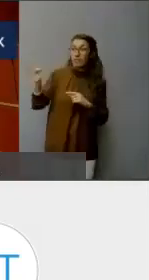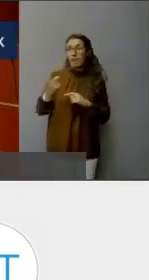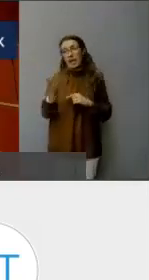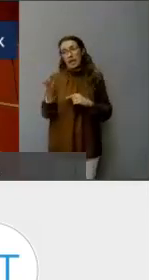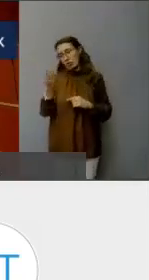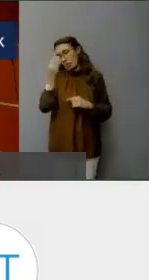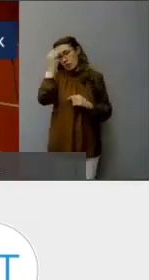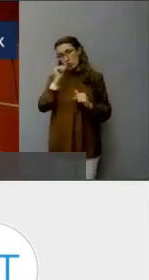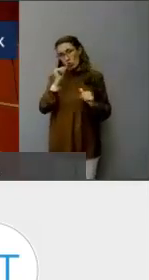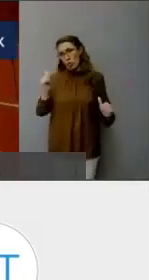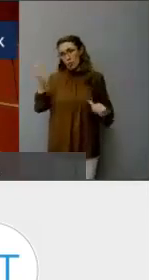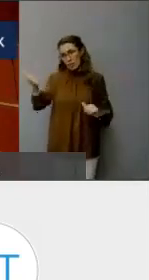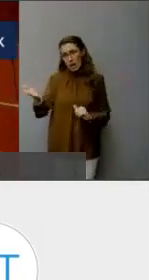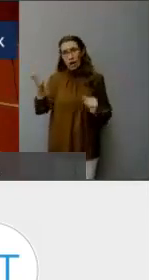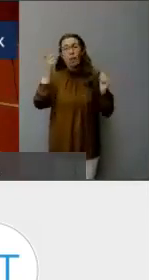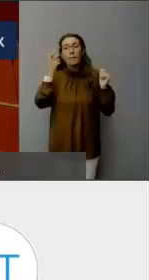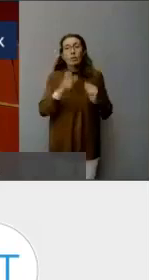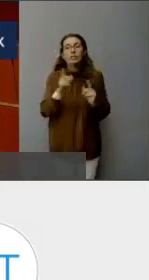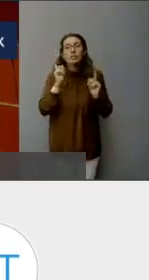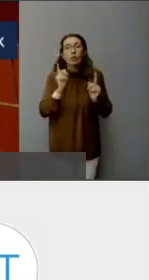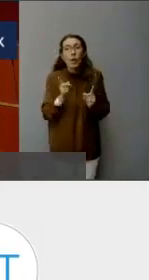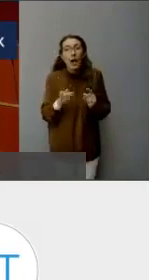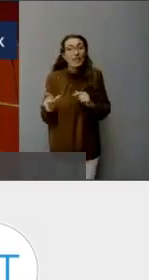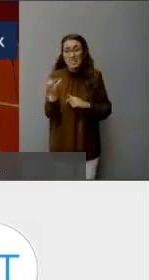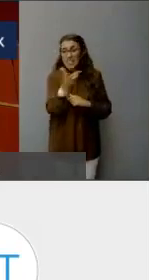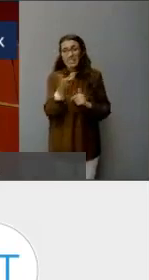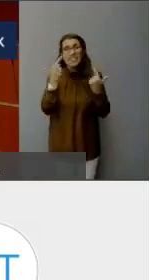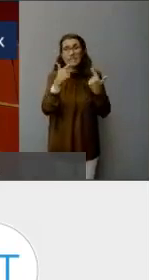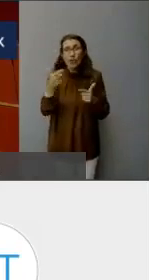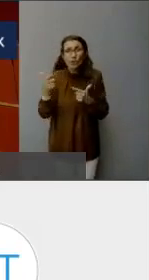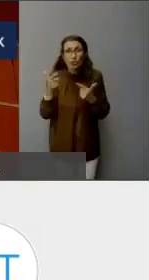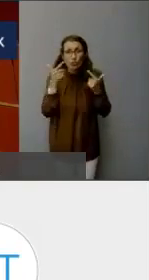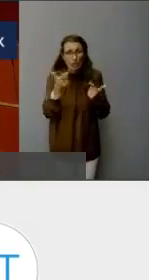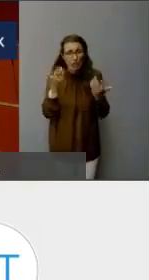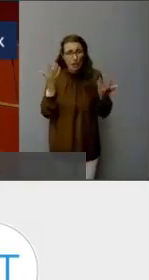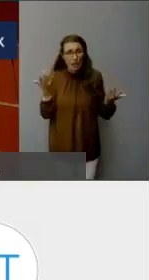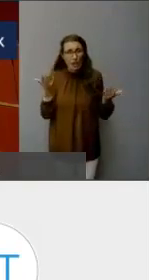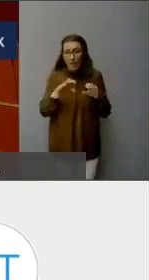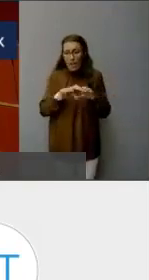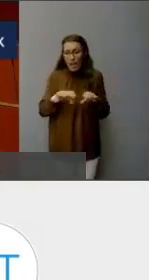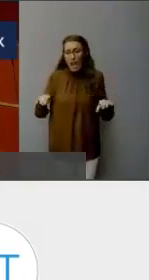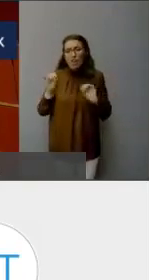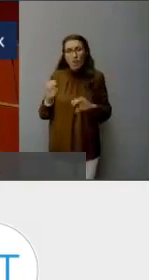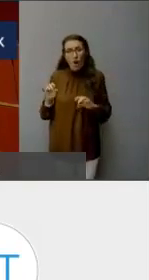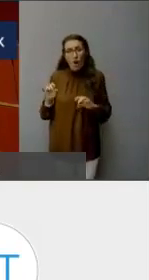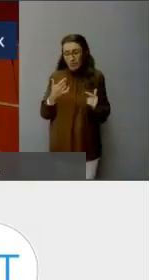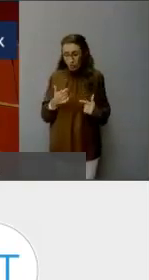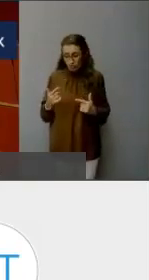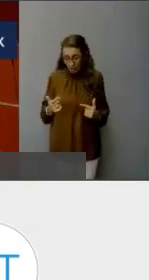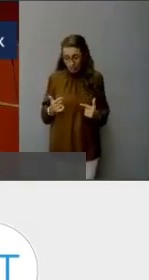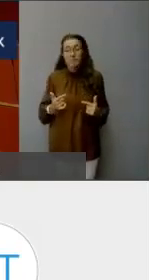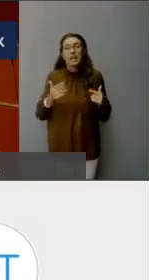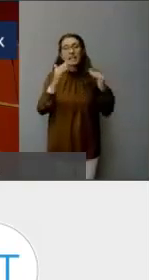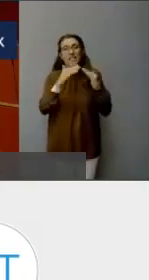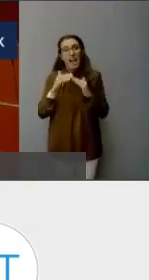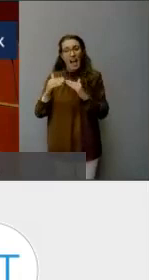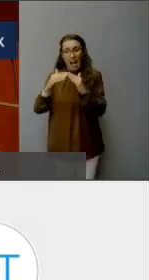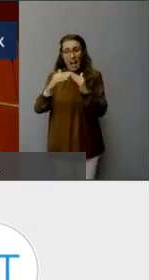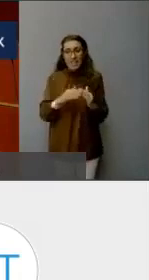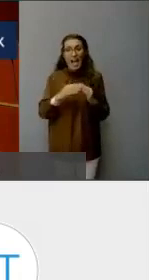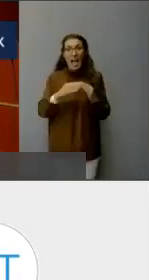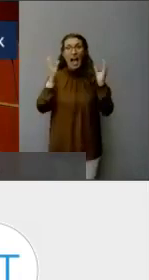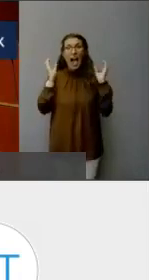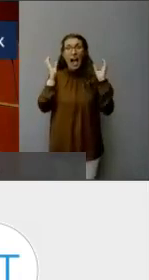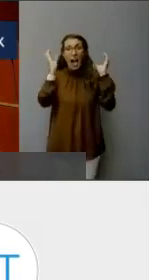che mancano i servizi mancano le fogne la console casa della vittima non sono collegate all'acquedotto c'è un problema